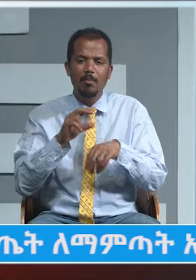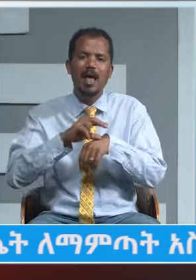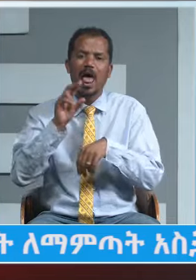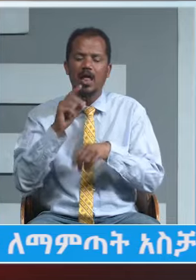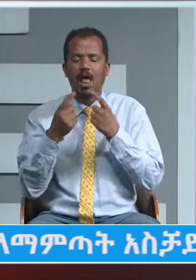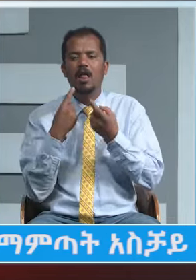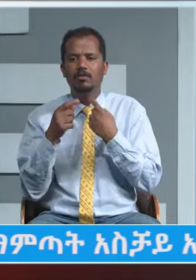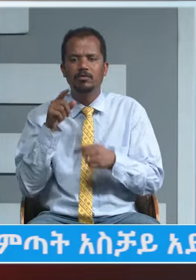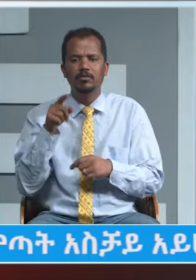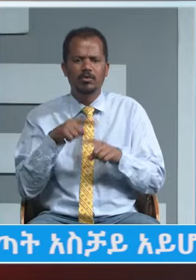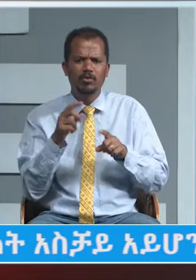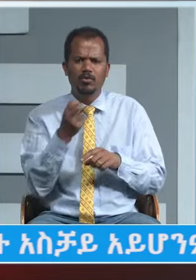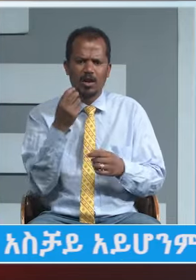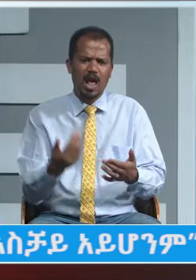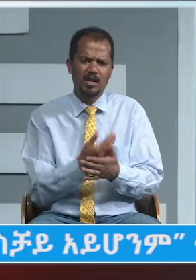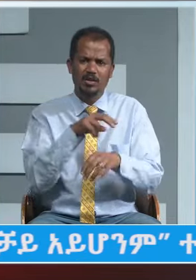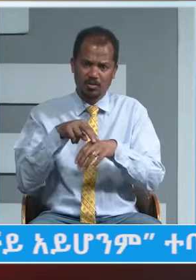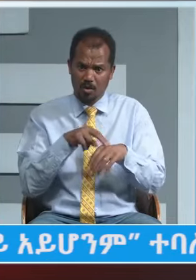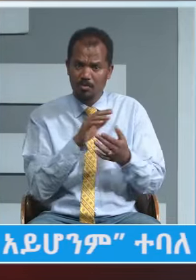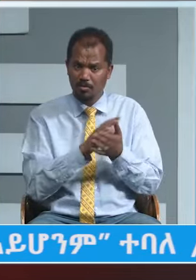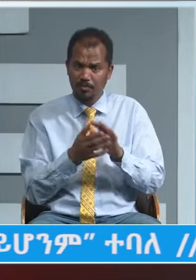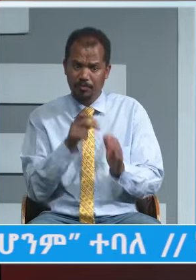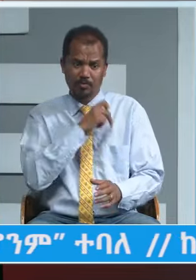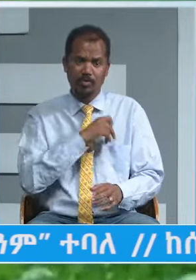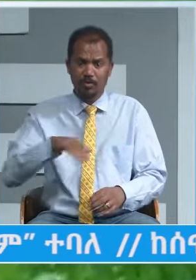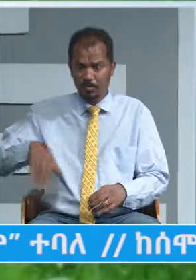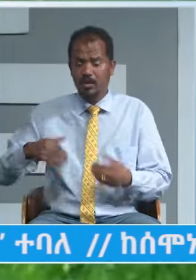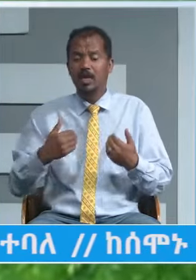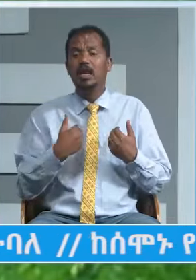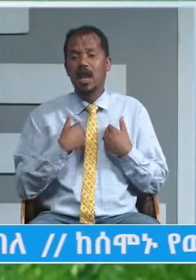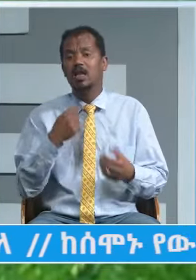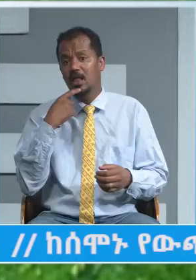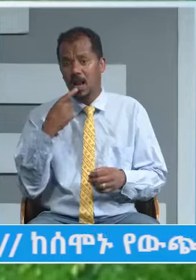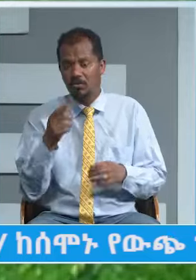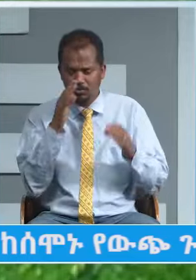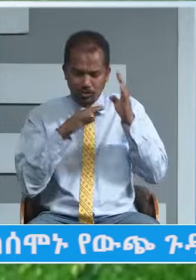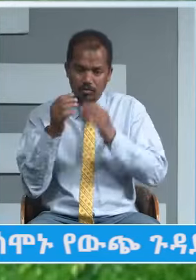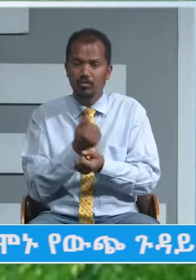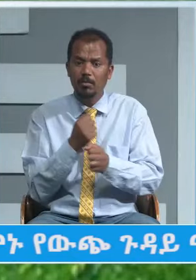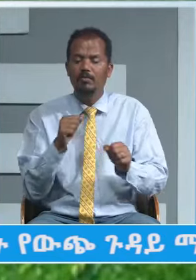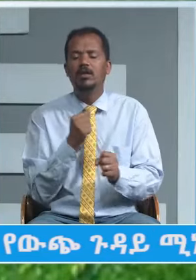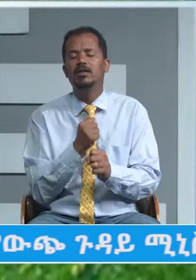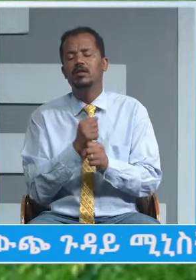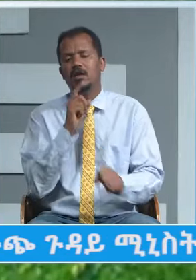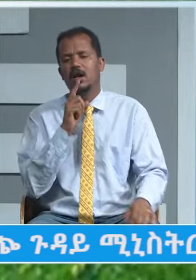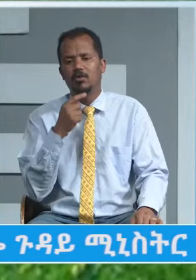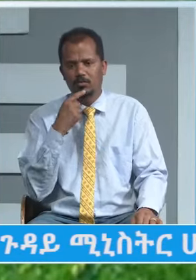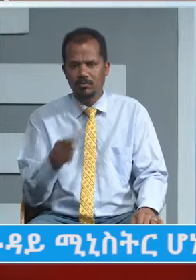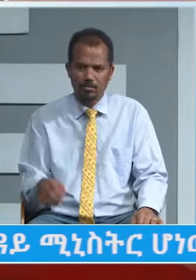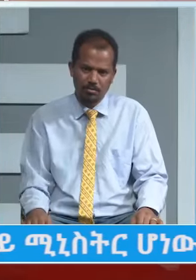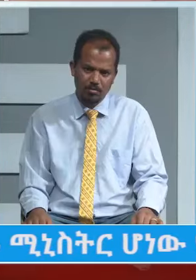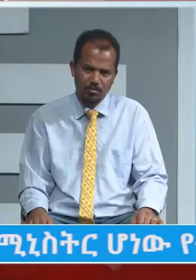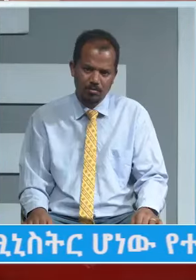በላይነህን አነጋግረናቸዋል። እርሳቸውም ልዩ ወረዳው አዲስ የተዋቀረ በመሆኑ የደሞዝ መዘግየት እንደነበረ አንስተው ችግሩን ለመፍታት እየተሰራ ነው